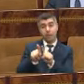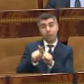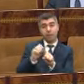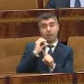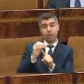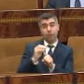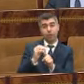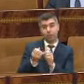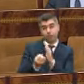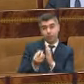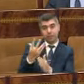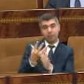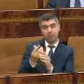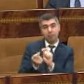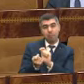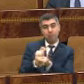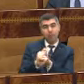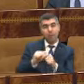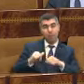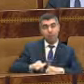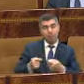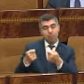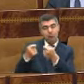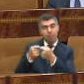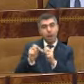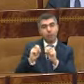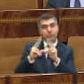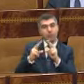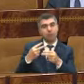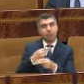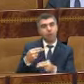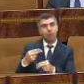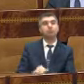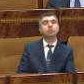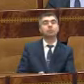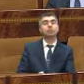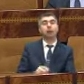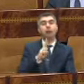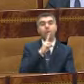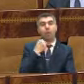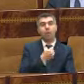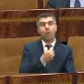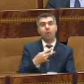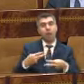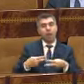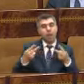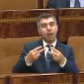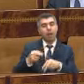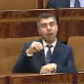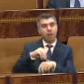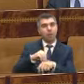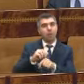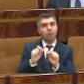المرحلة الجديدة للحكومة، الأمر الذي يقتضي من الحكومة تقديم